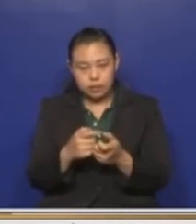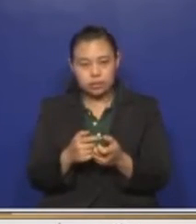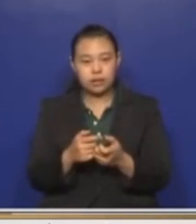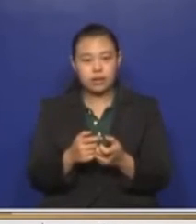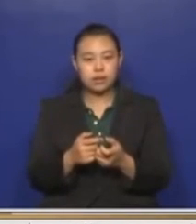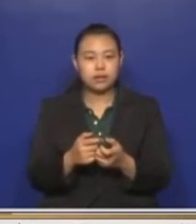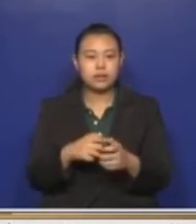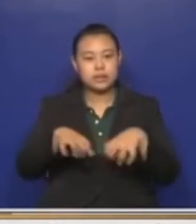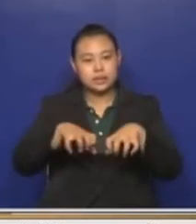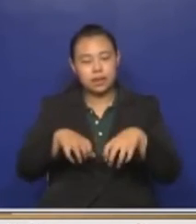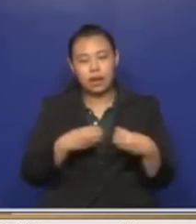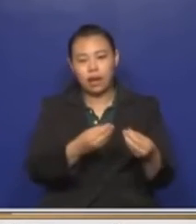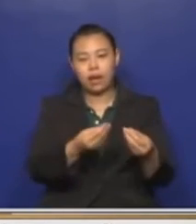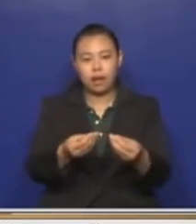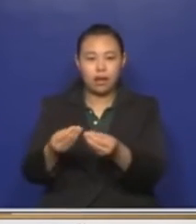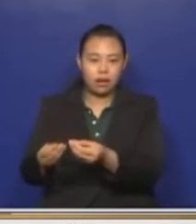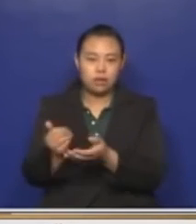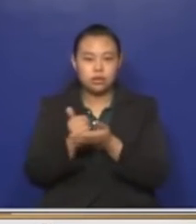ป็นการ